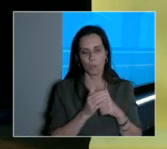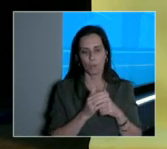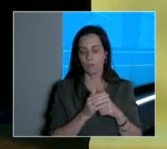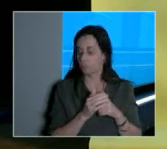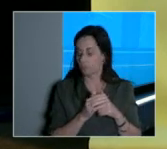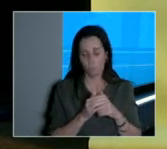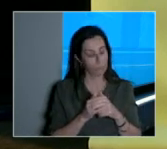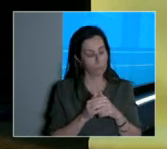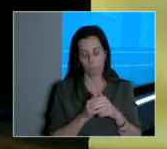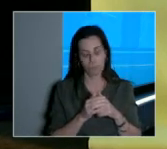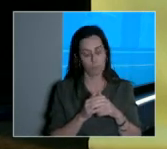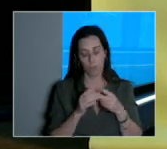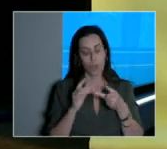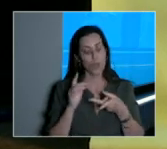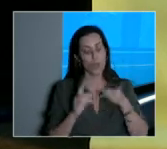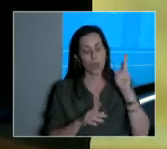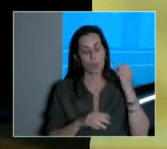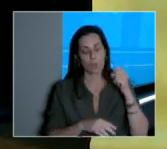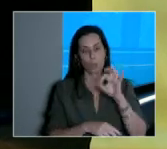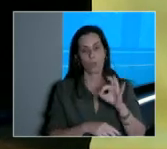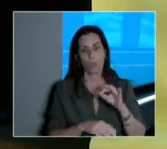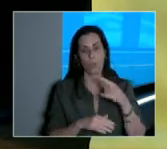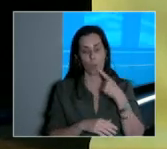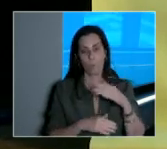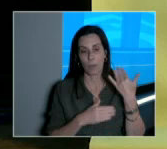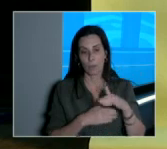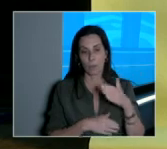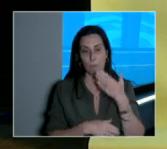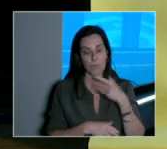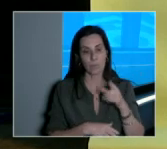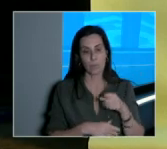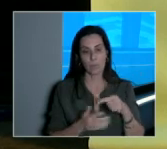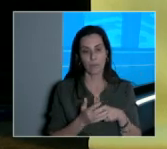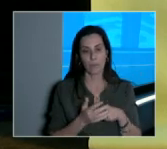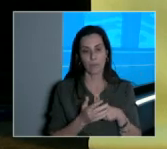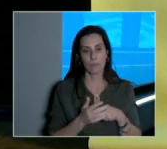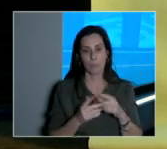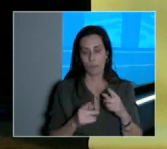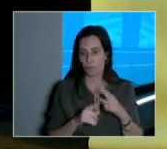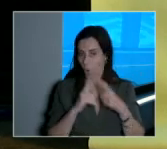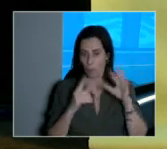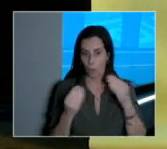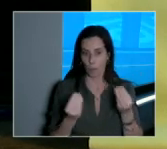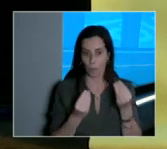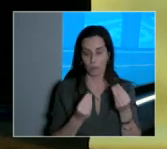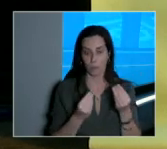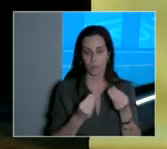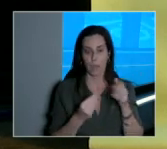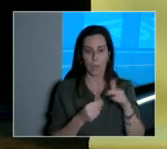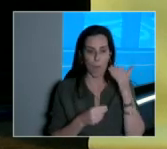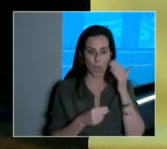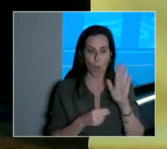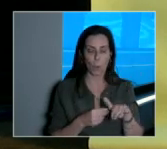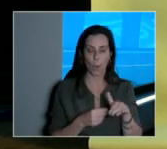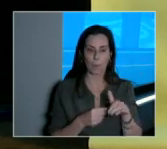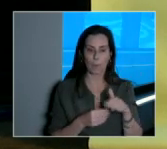חרג מהסמכות שלו. אני עוד בכלל לא דיברתי על זה שבסופו של דבר מדינת ישראל חריגה בעוד תחום. גם בארצות הברית,